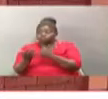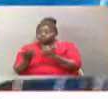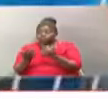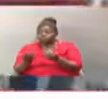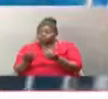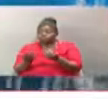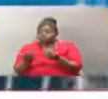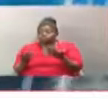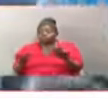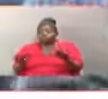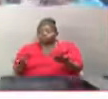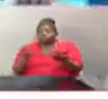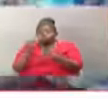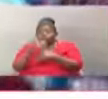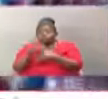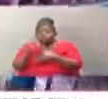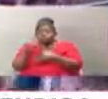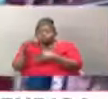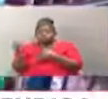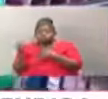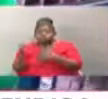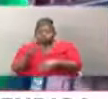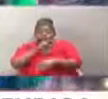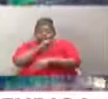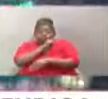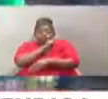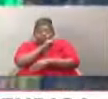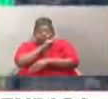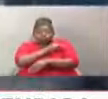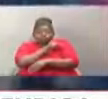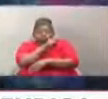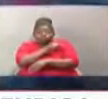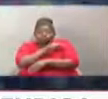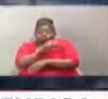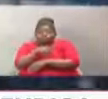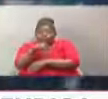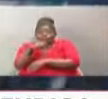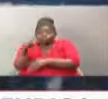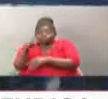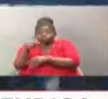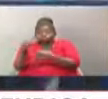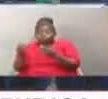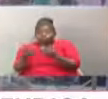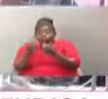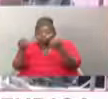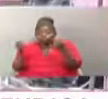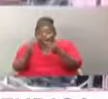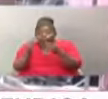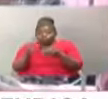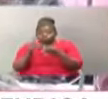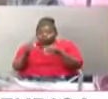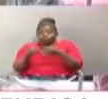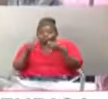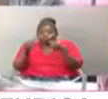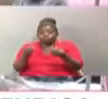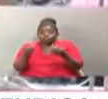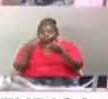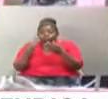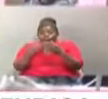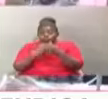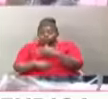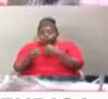bino. Oluvannyuma bagenze mu ddwaliro ekkulu eyiganga ne bagabira abalwadde mu woodi y'abaana obuyambi bwe bumu. Omusumba Bolia n'ategeeza